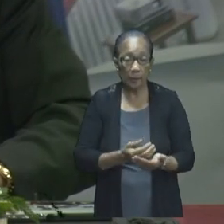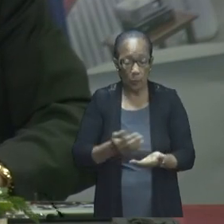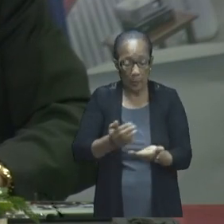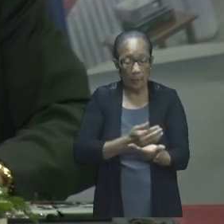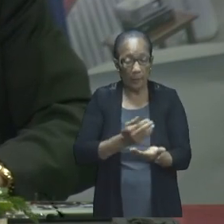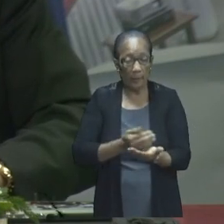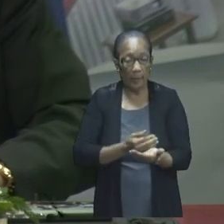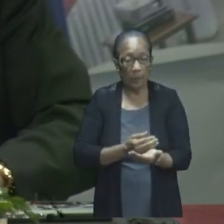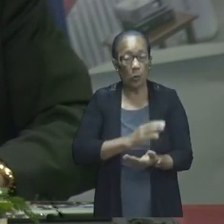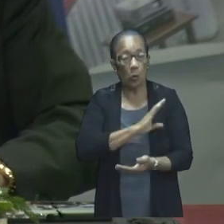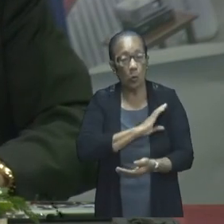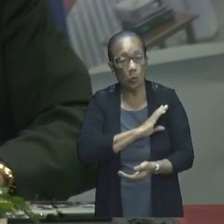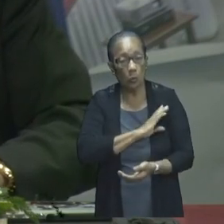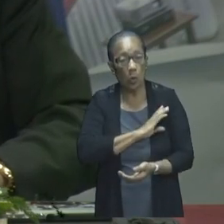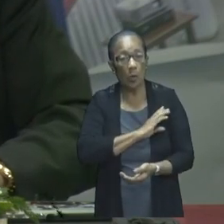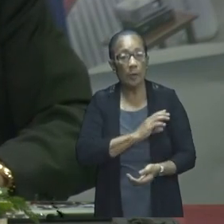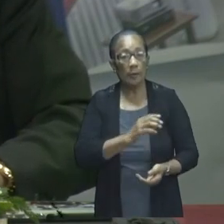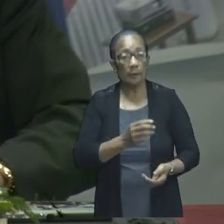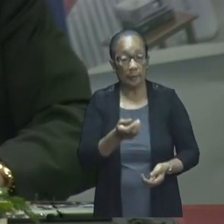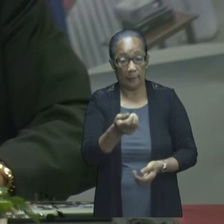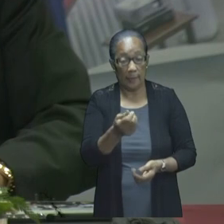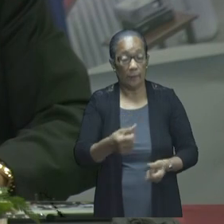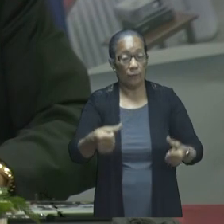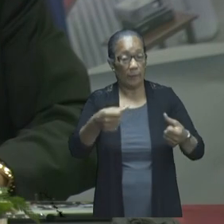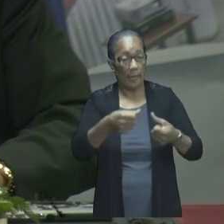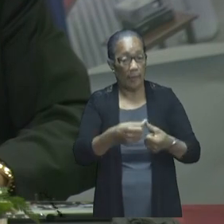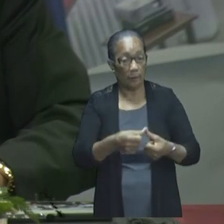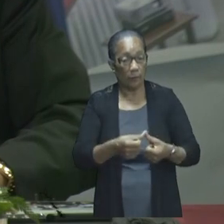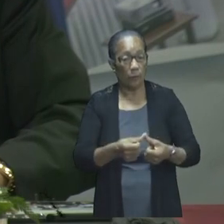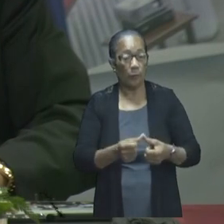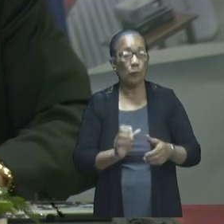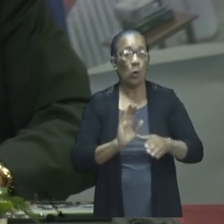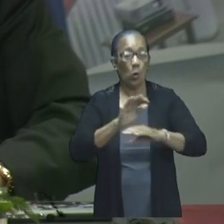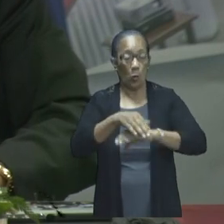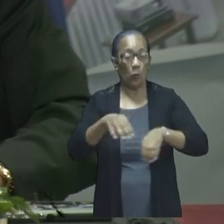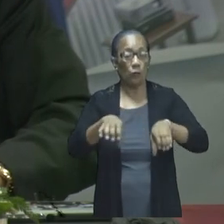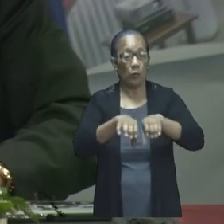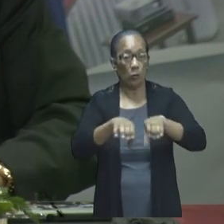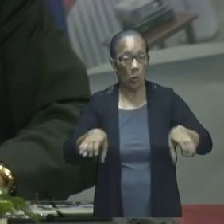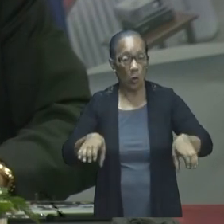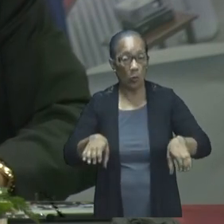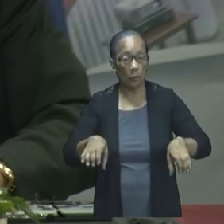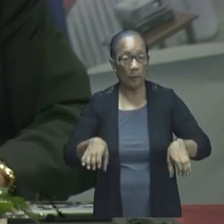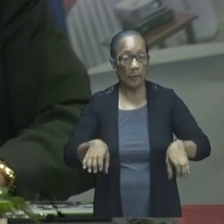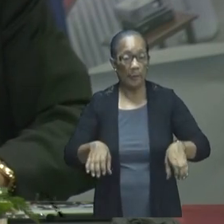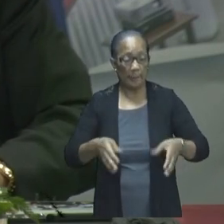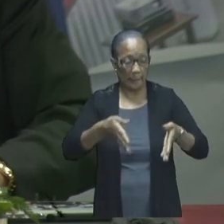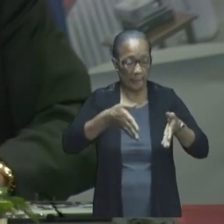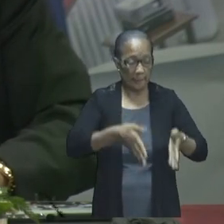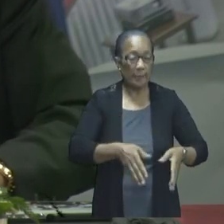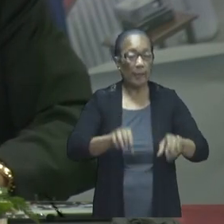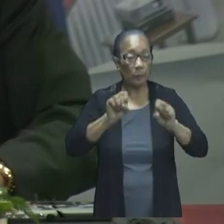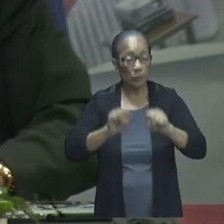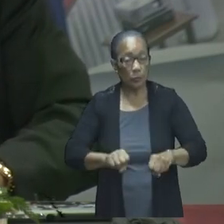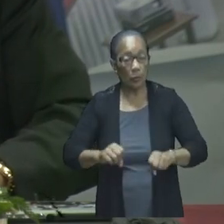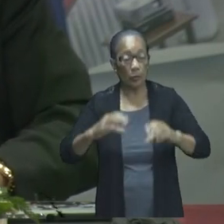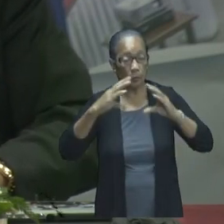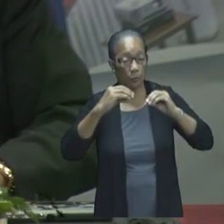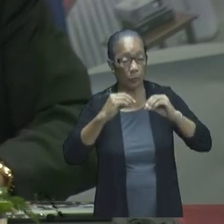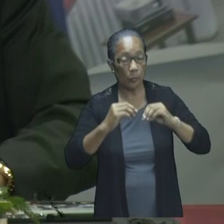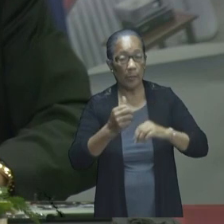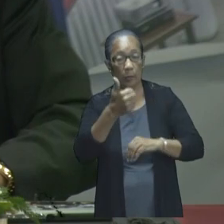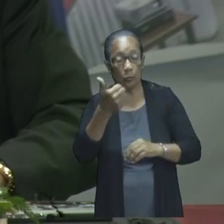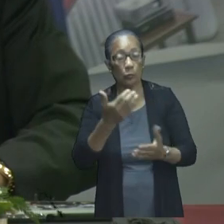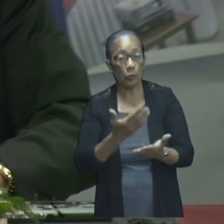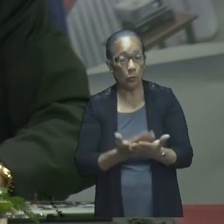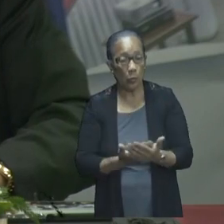aangepast en voor wat betreft houd daar hebben we de regering ze naar de staatsbesluit de besproken en goedgekeurd alleen moet